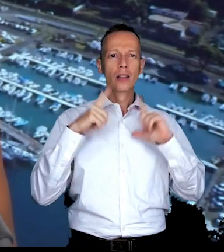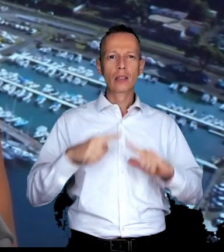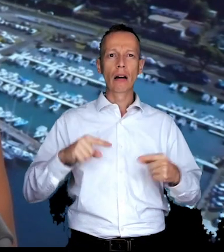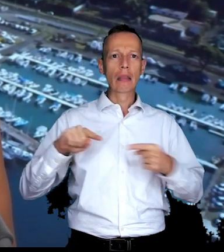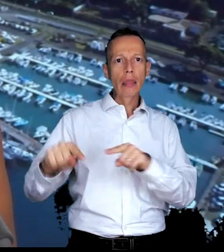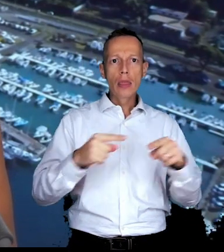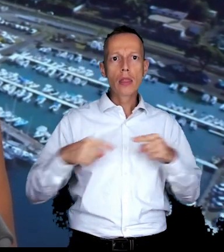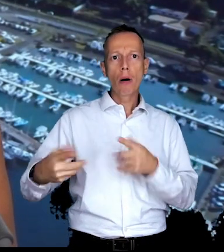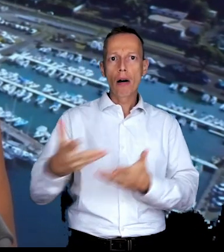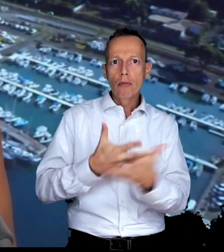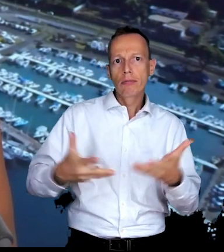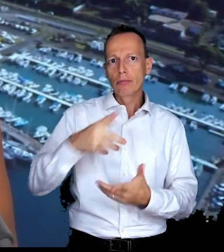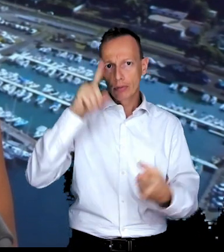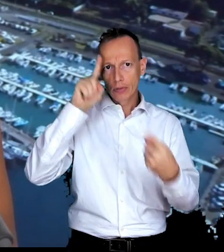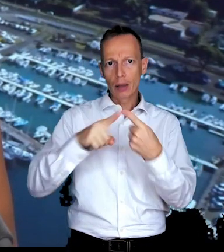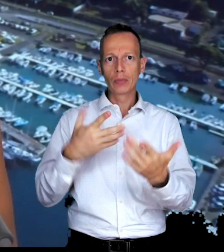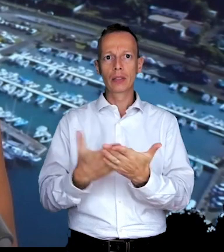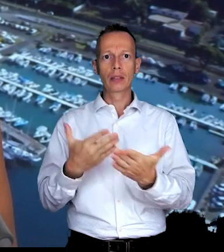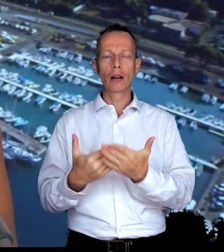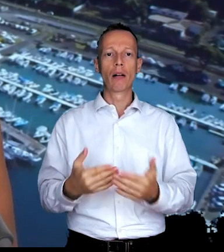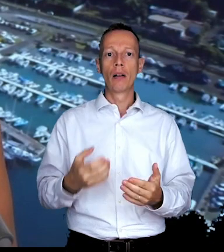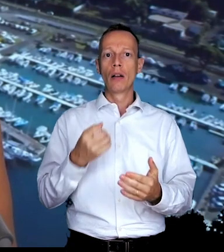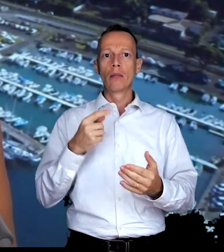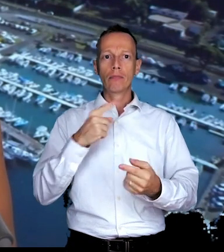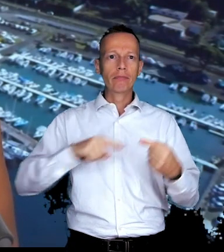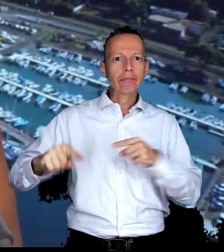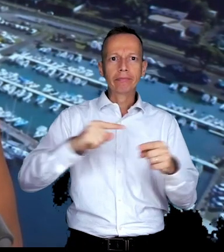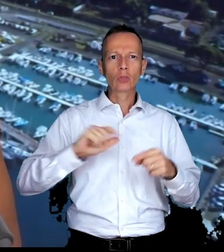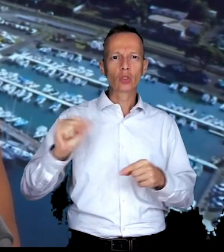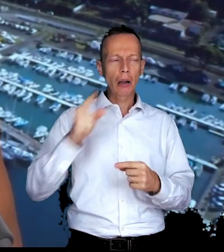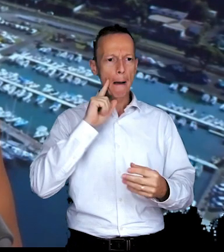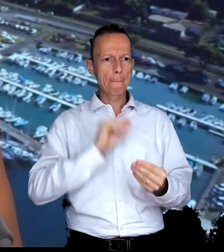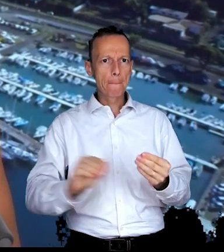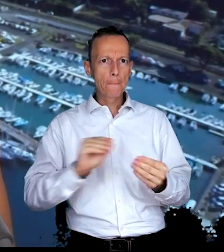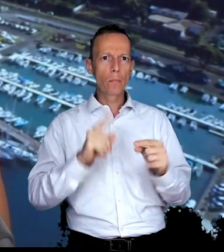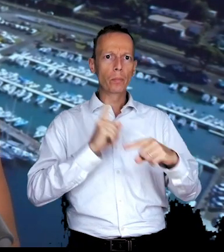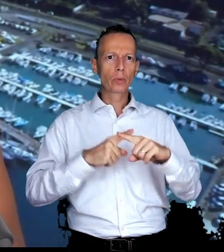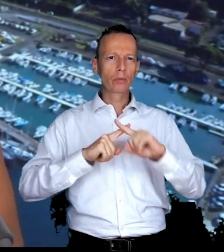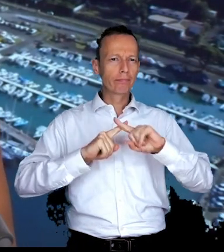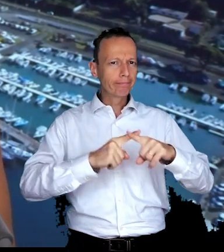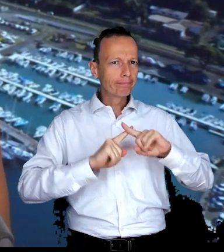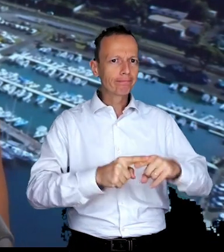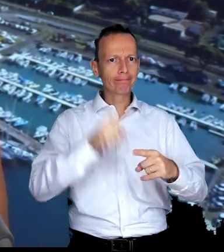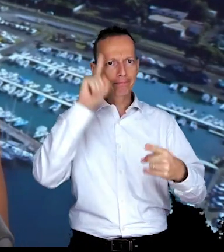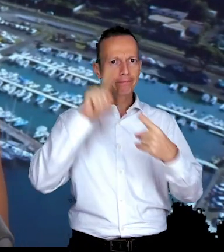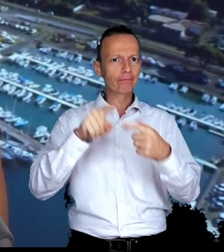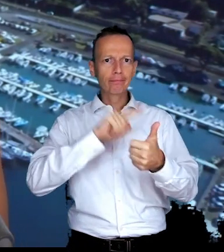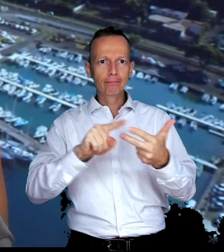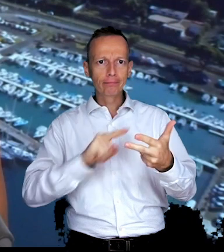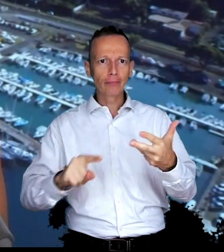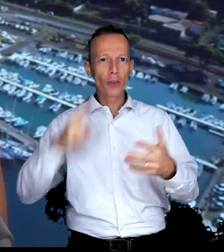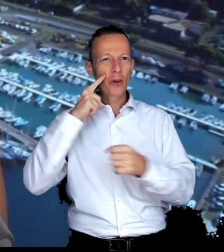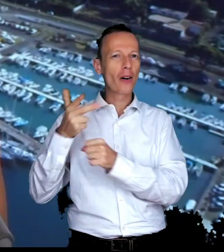enjeux du oui et du non. Des lycéens du Grand Nouméa justement débattus et échangés autour du référendum. Un